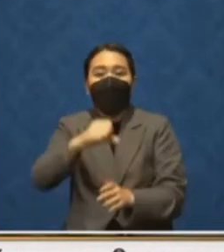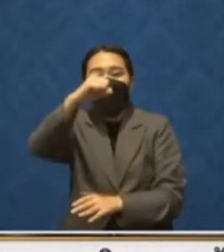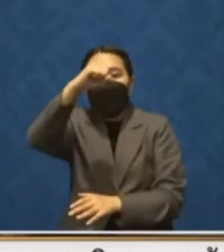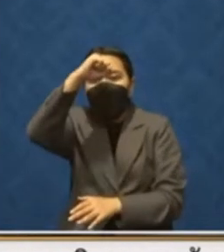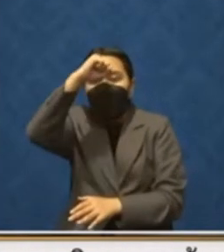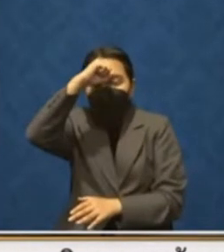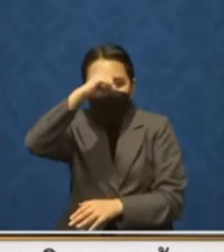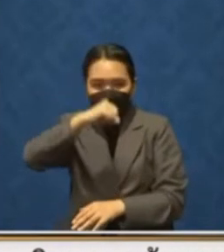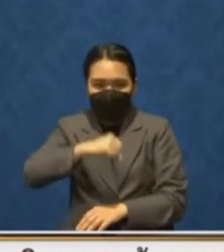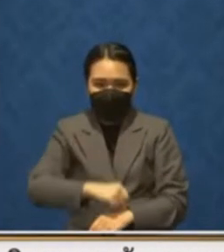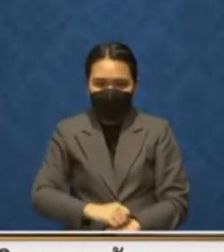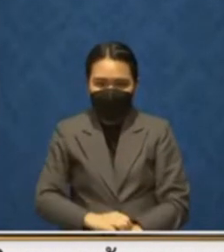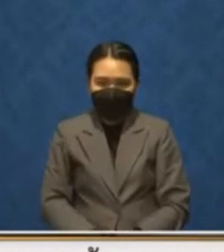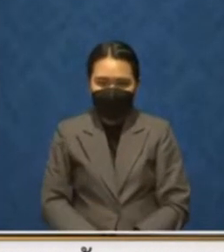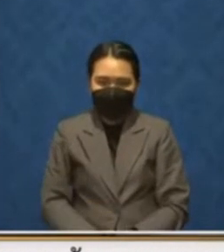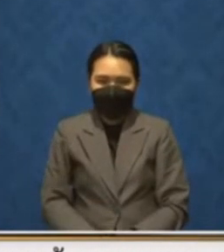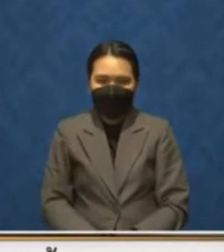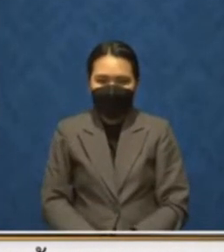แลนด์